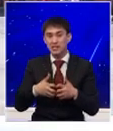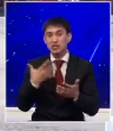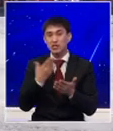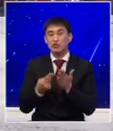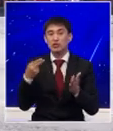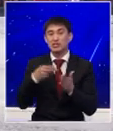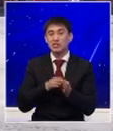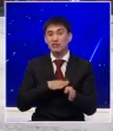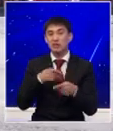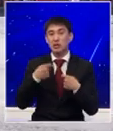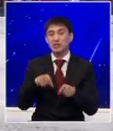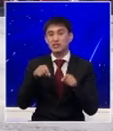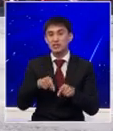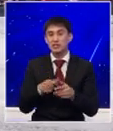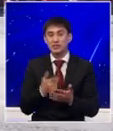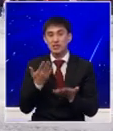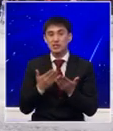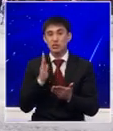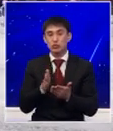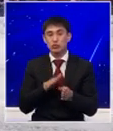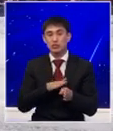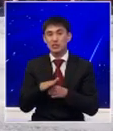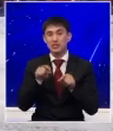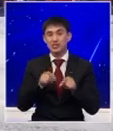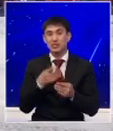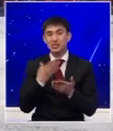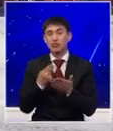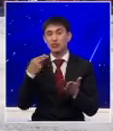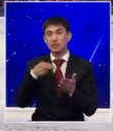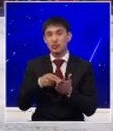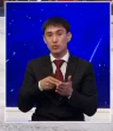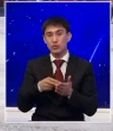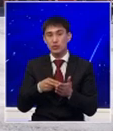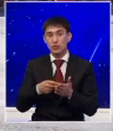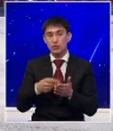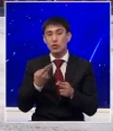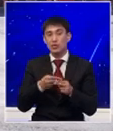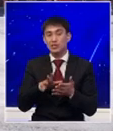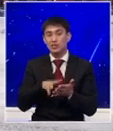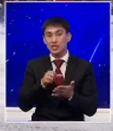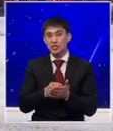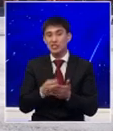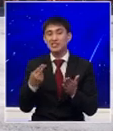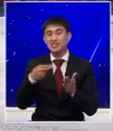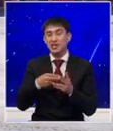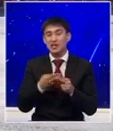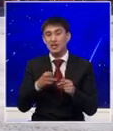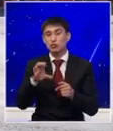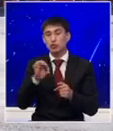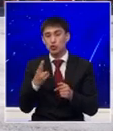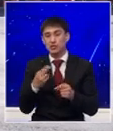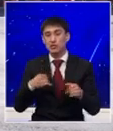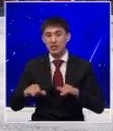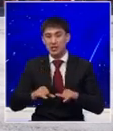свою цену реализовать здесь. Если же они будут реализовать здесь за свою цену, то значит цена на этом социальном